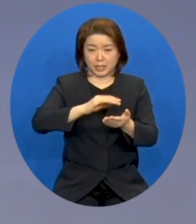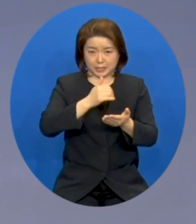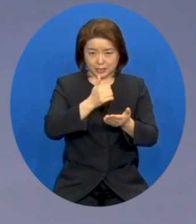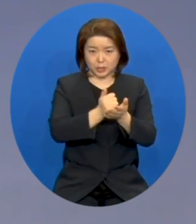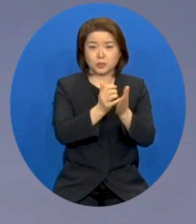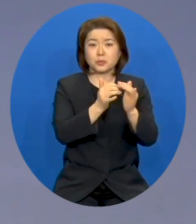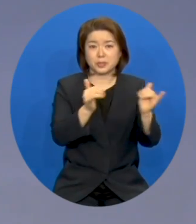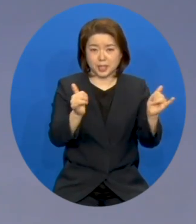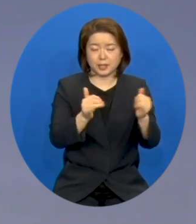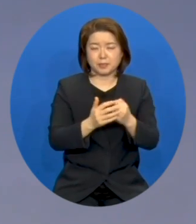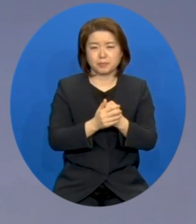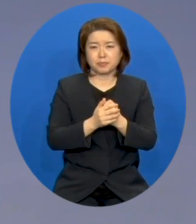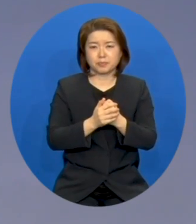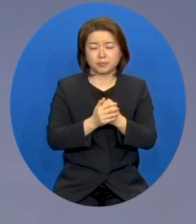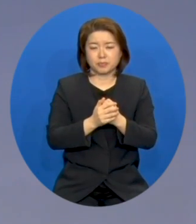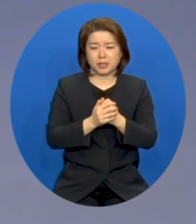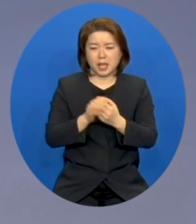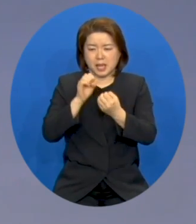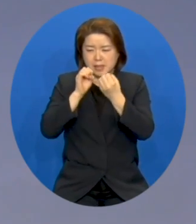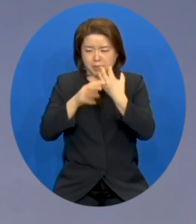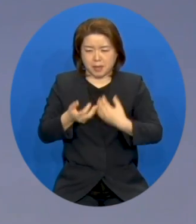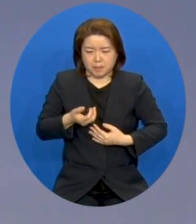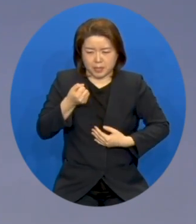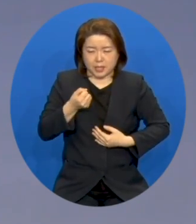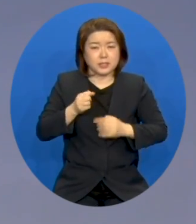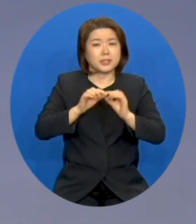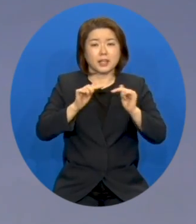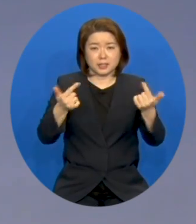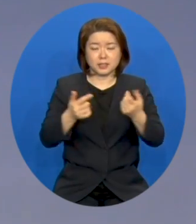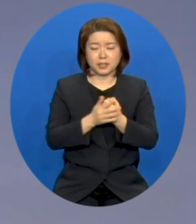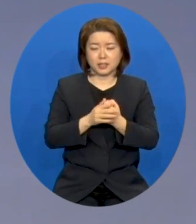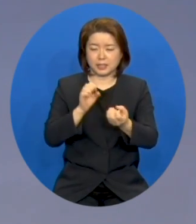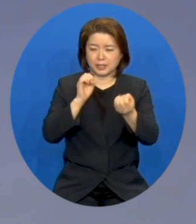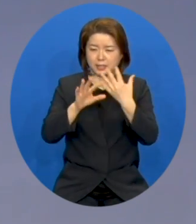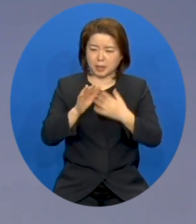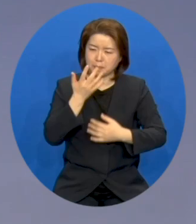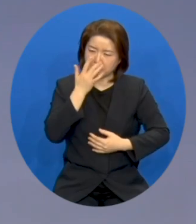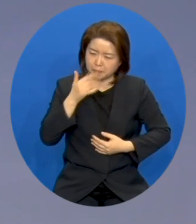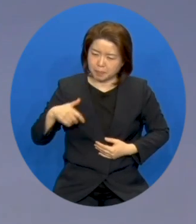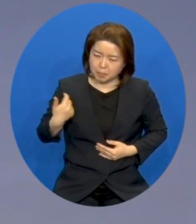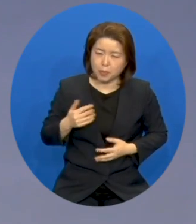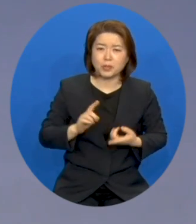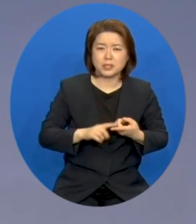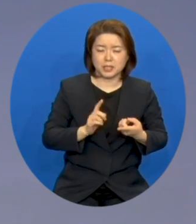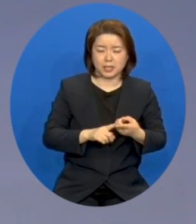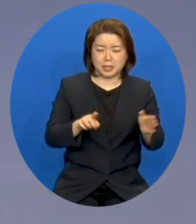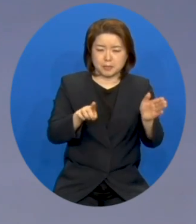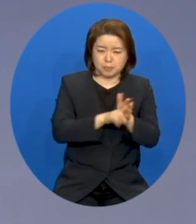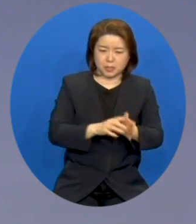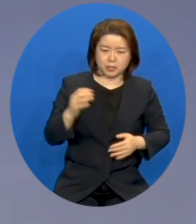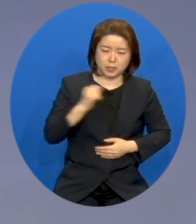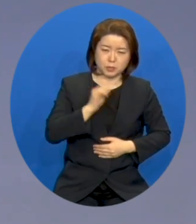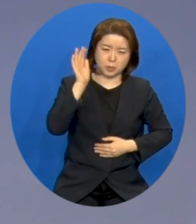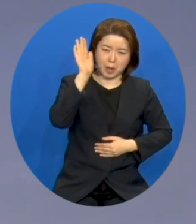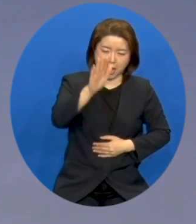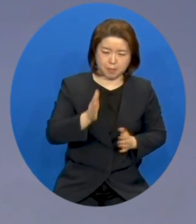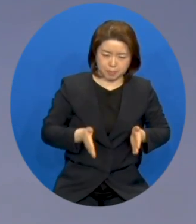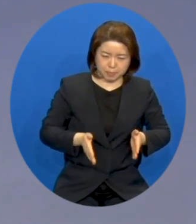그리스도인이란 답을 가진 사람이 아니라 답을 모른 채로 믿음으로